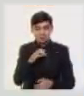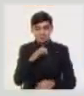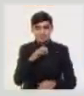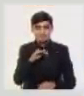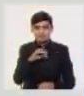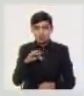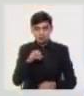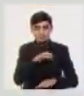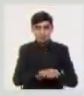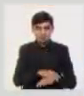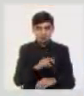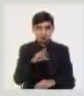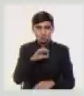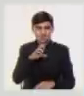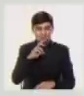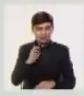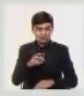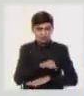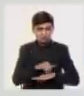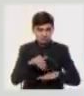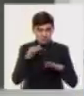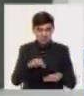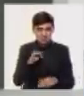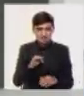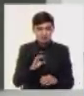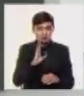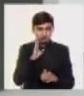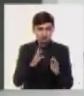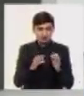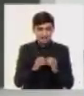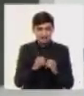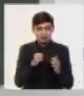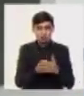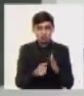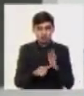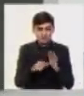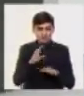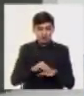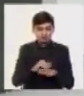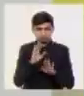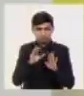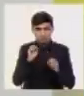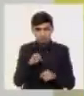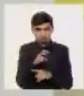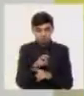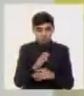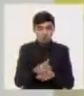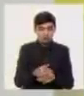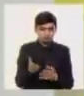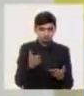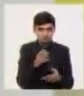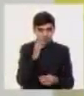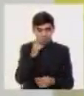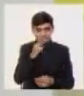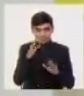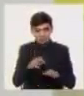городе Нур-Султан по улице Достык. Время работы выставки с 10 утра до 6 вечера. Организаторы еще раз призывают гостей и жителей